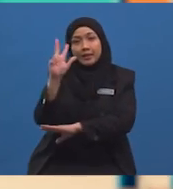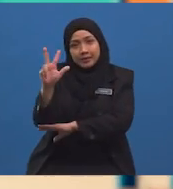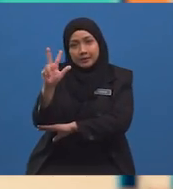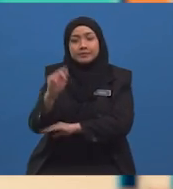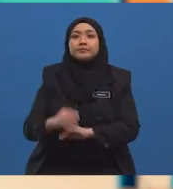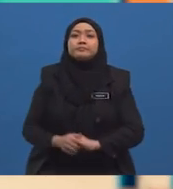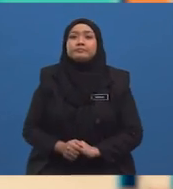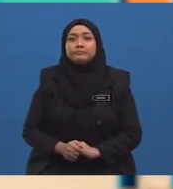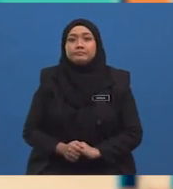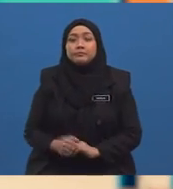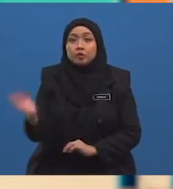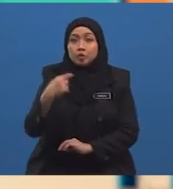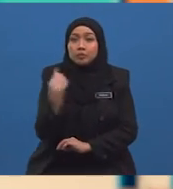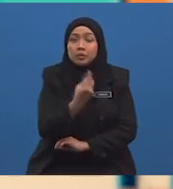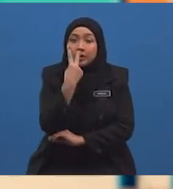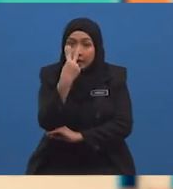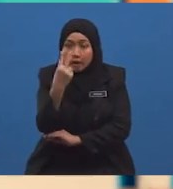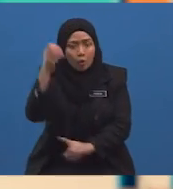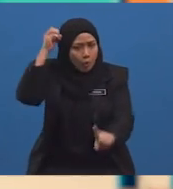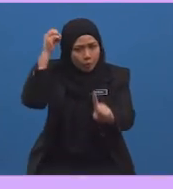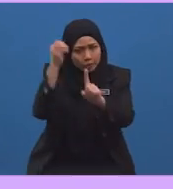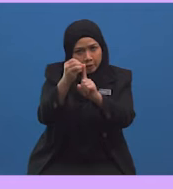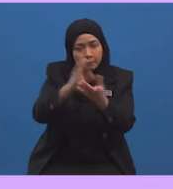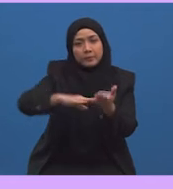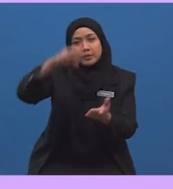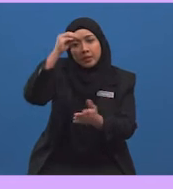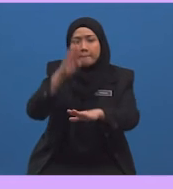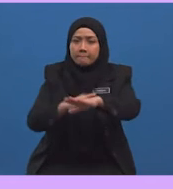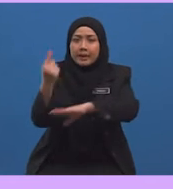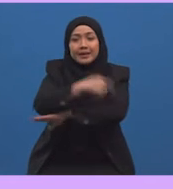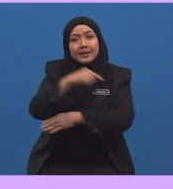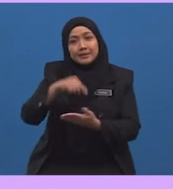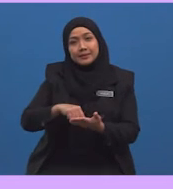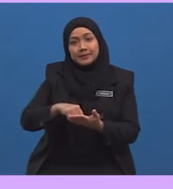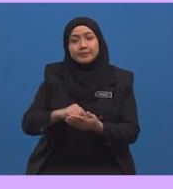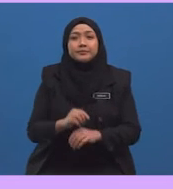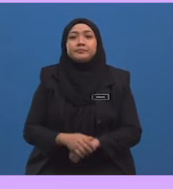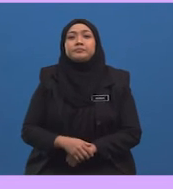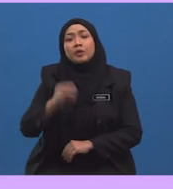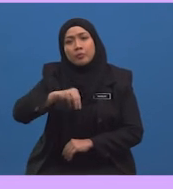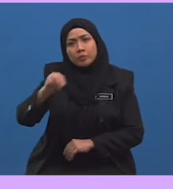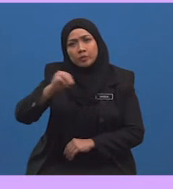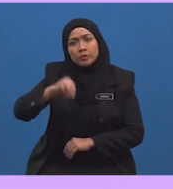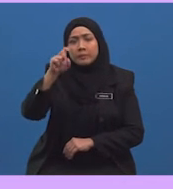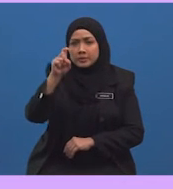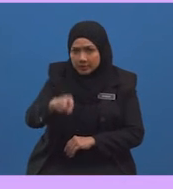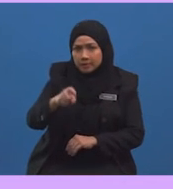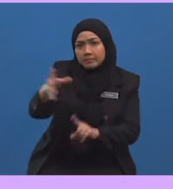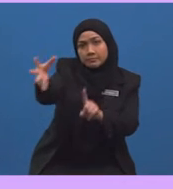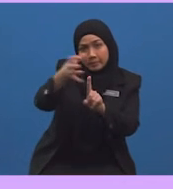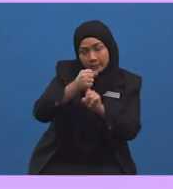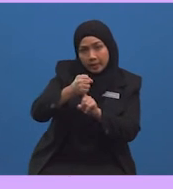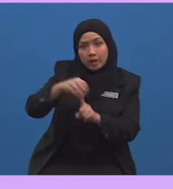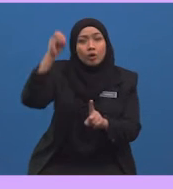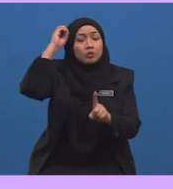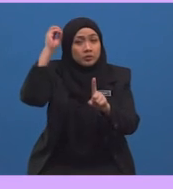Mari kita lihat standard pembelajaran pada hari ini. Pada kali ini, murid-murid perlu mencapai standard